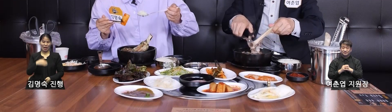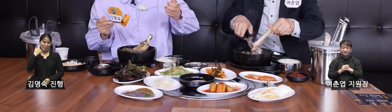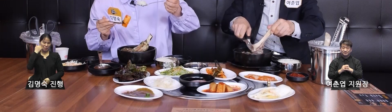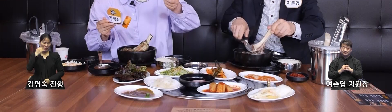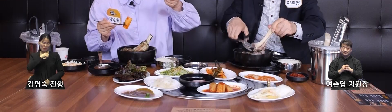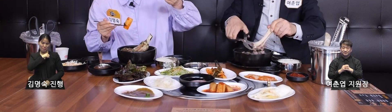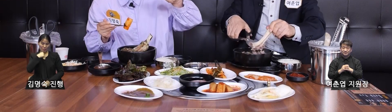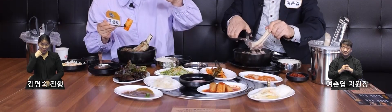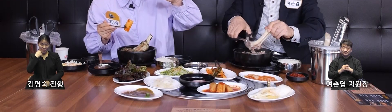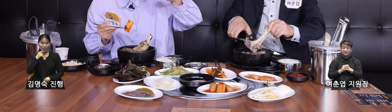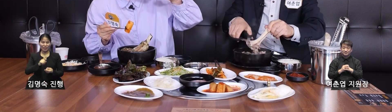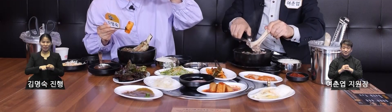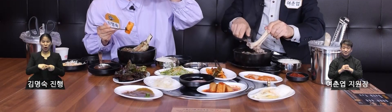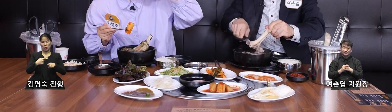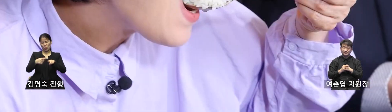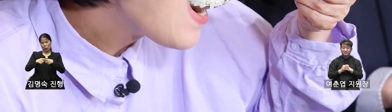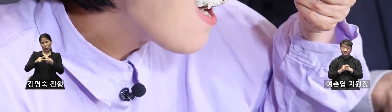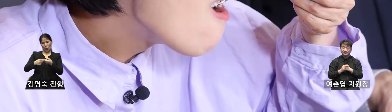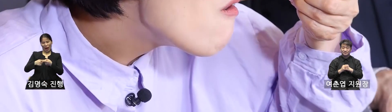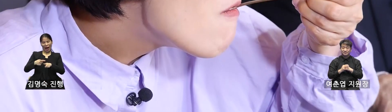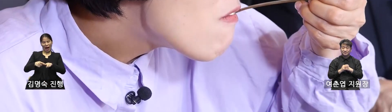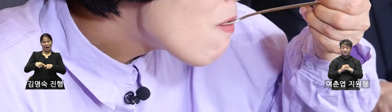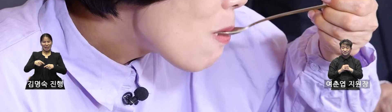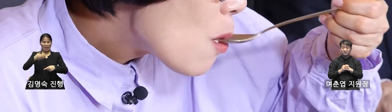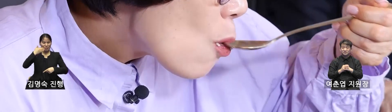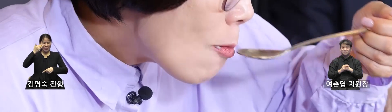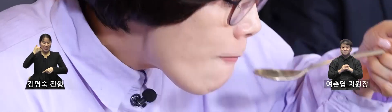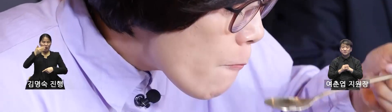맛있길래 총각김치랑 먹으라고.